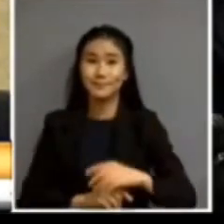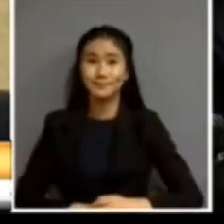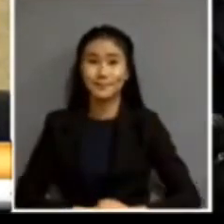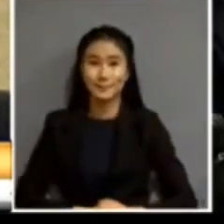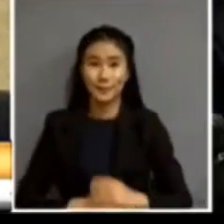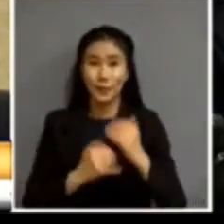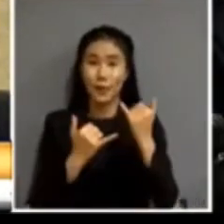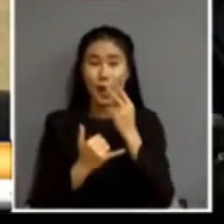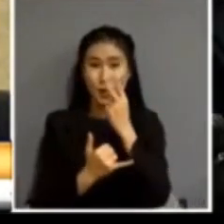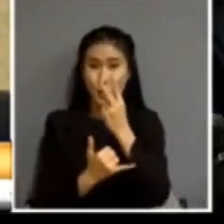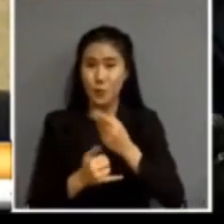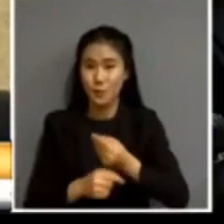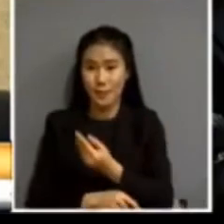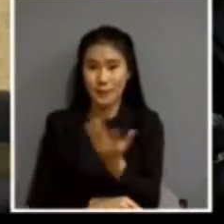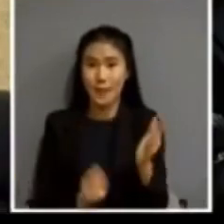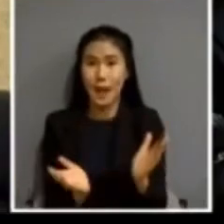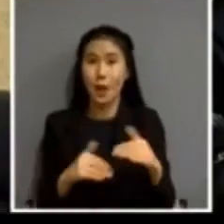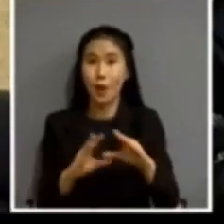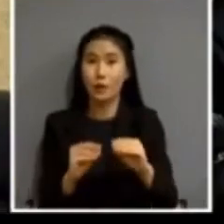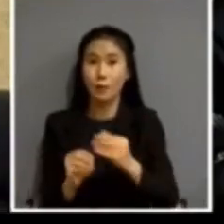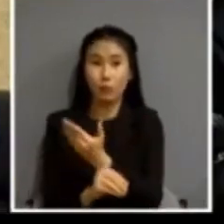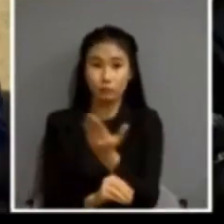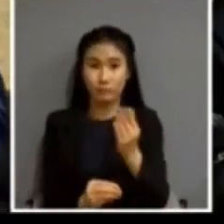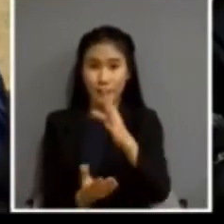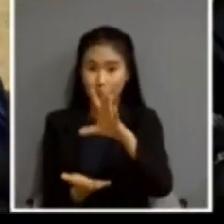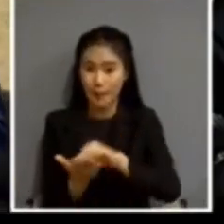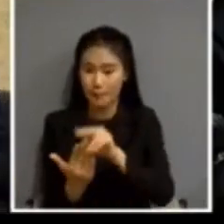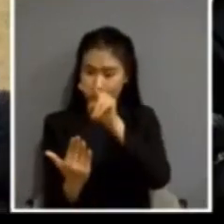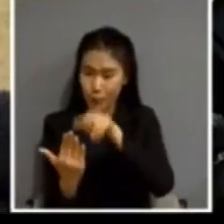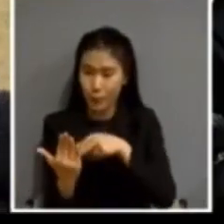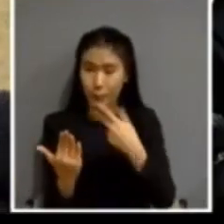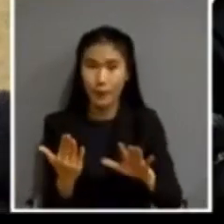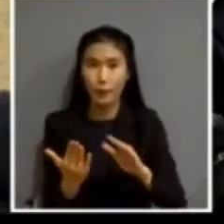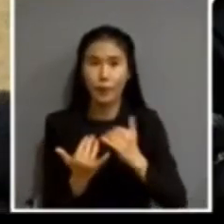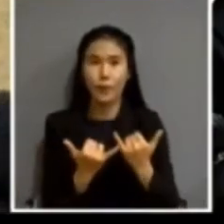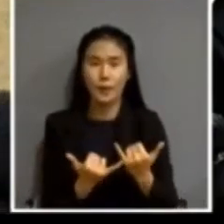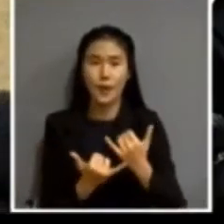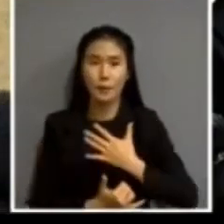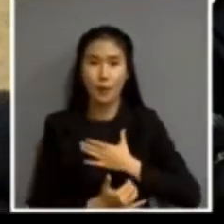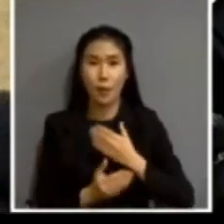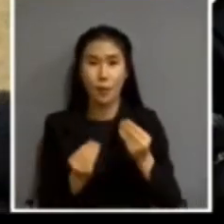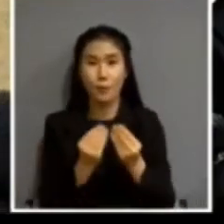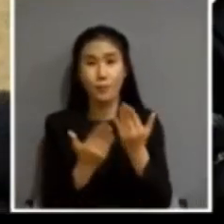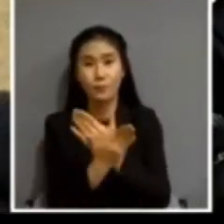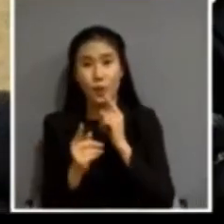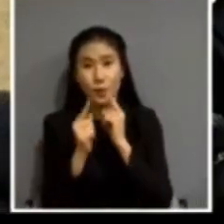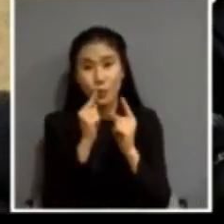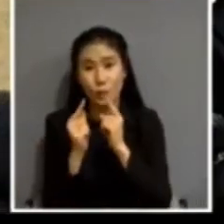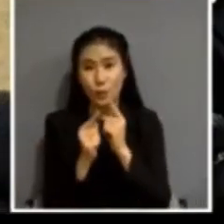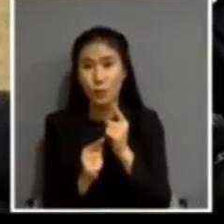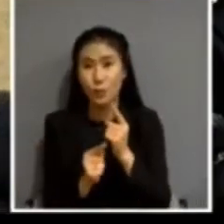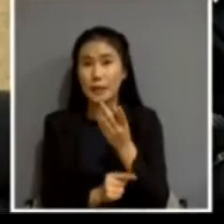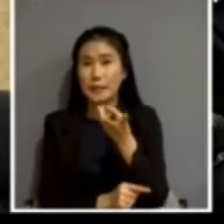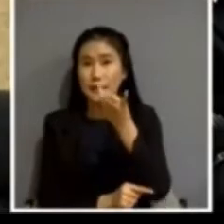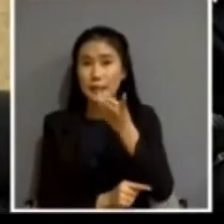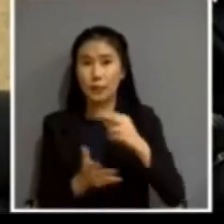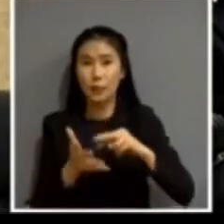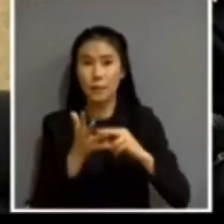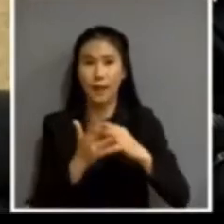ที่ได้มีการแจกจ่ายในห้องประชุมเรียบร้อยแล้วนะครับผมจึงขออนุญาตได้อภิปรายเพื่อประกอบก